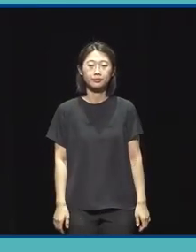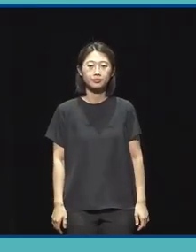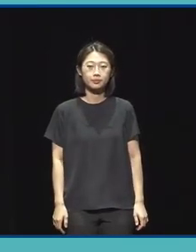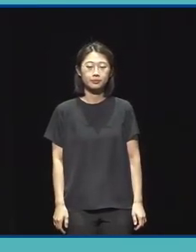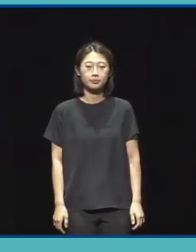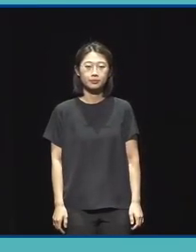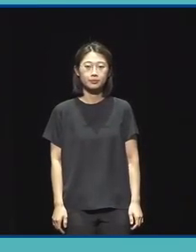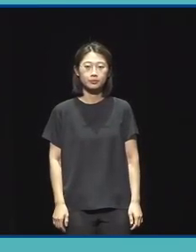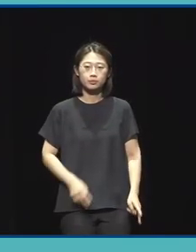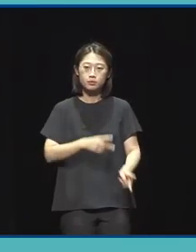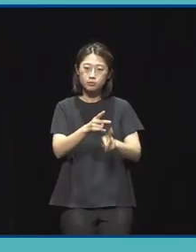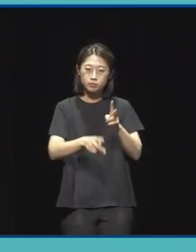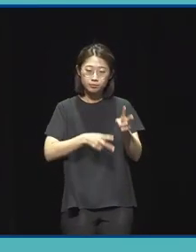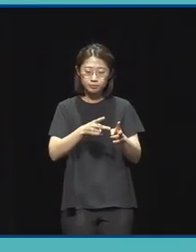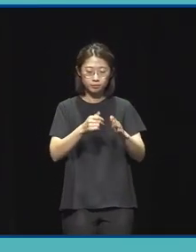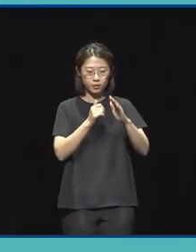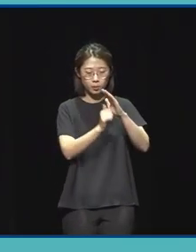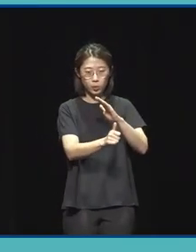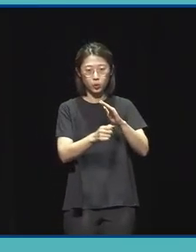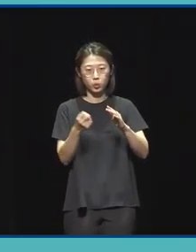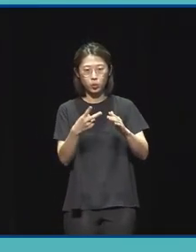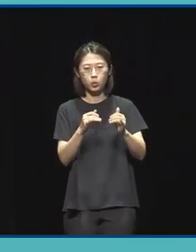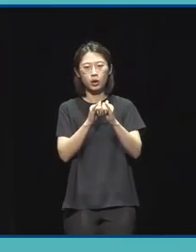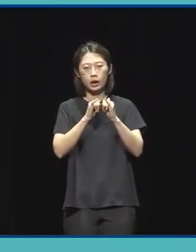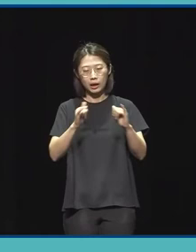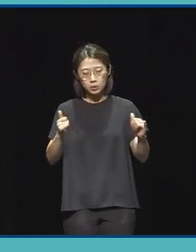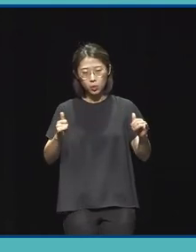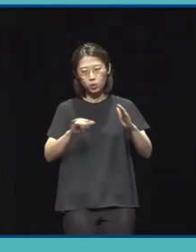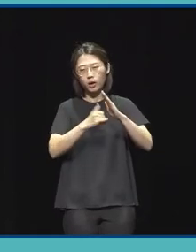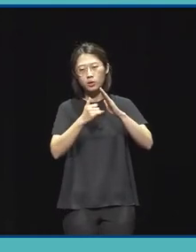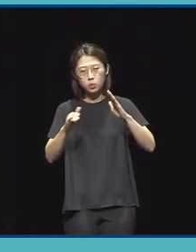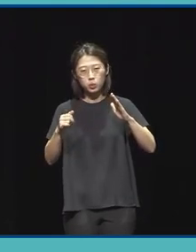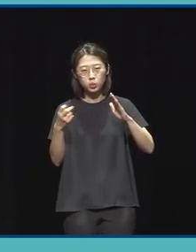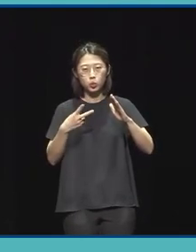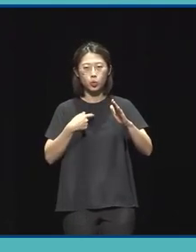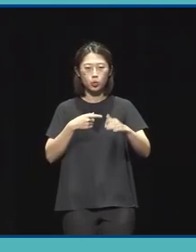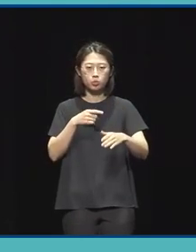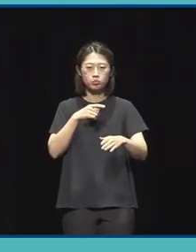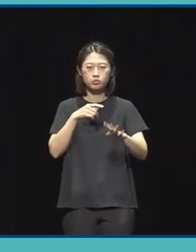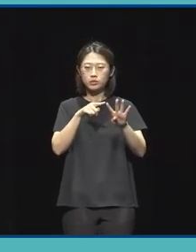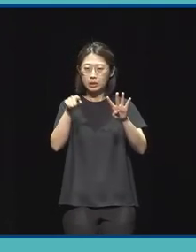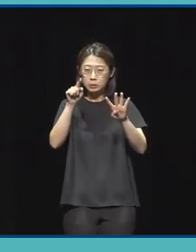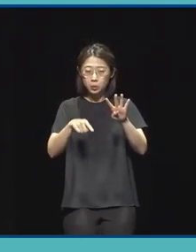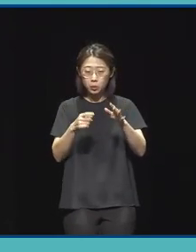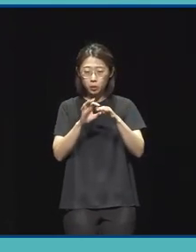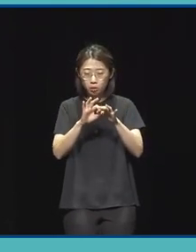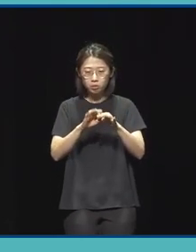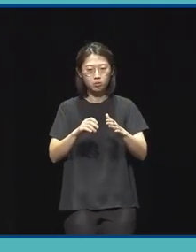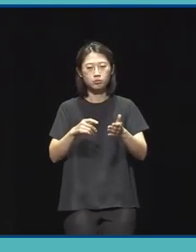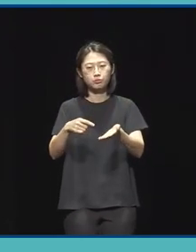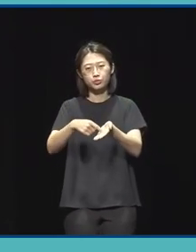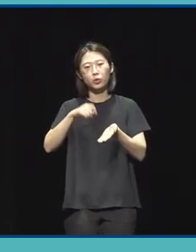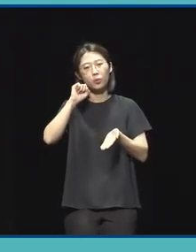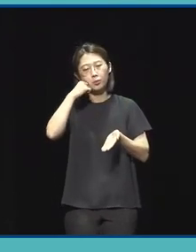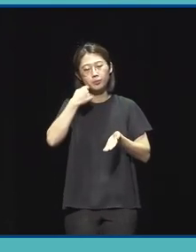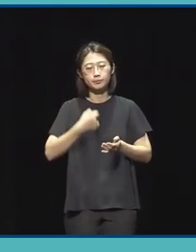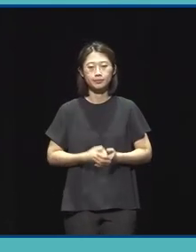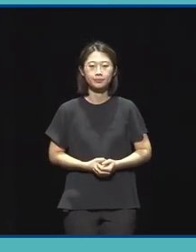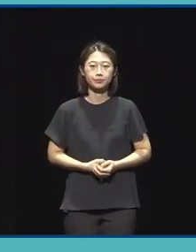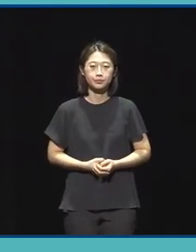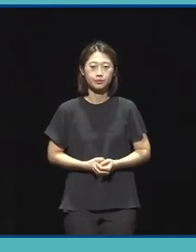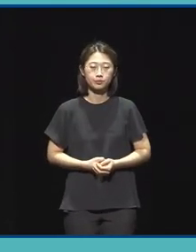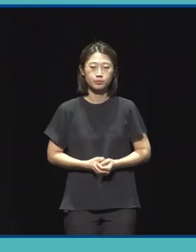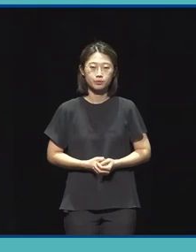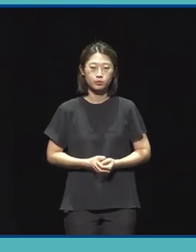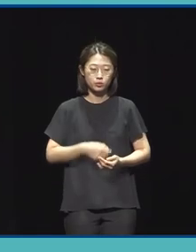본 사업도 지원단체 대표자와 직계가족, 친인척 채용은 허용되지 않습니다. 그리고 보조금 교부 전